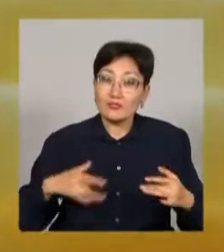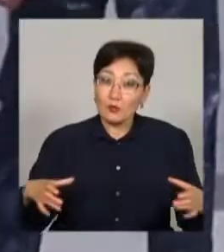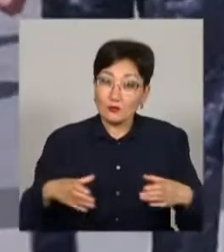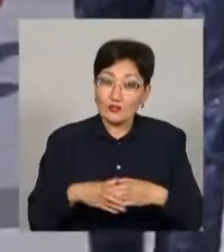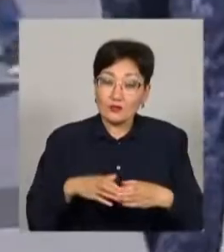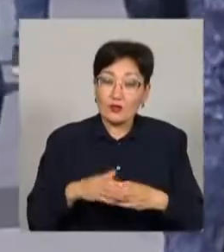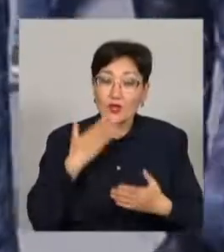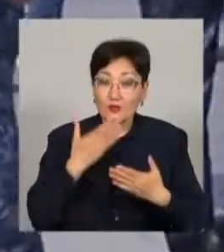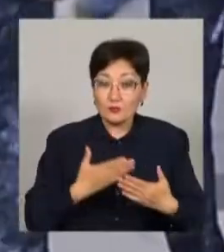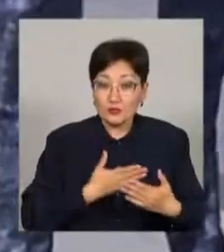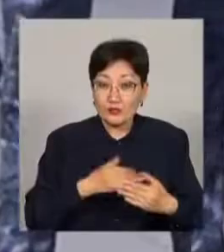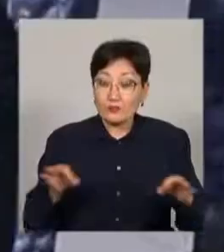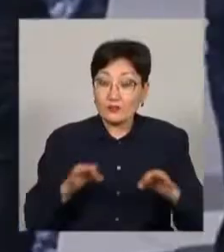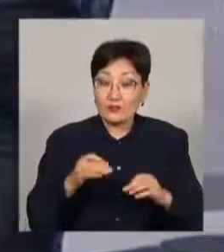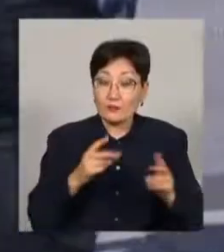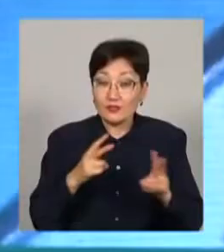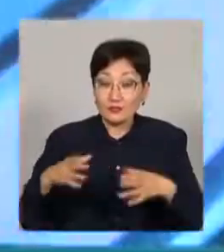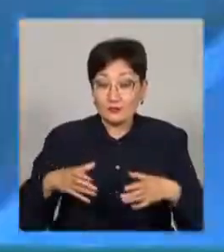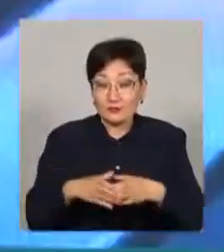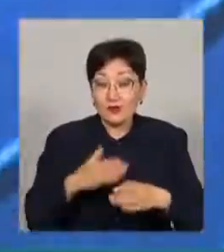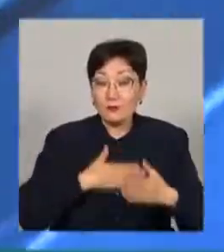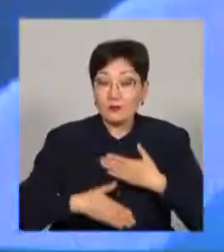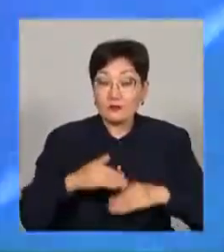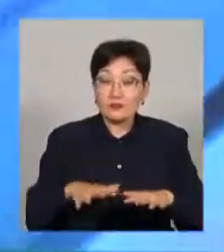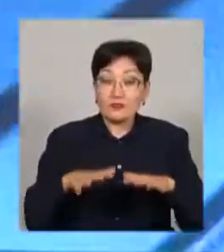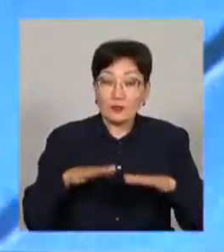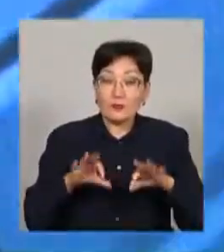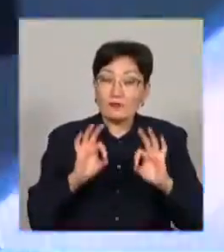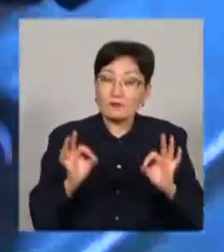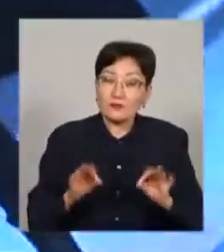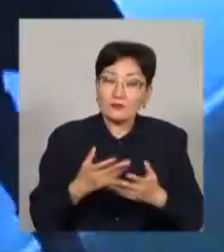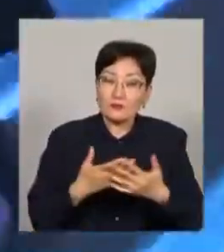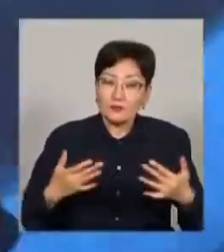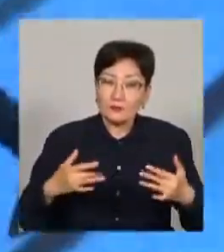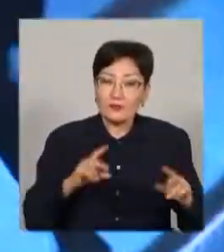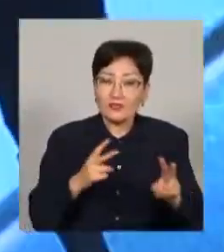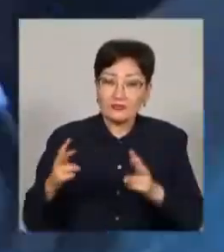исполнили излюбленные хиты. А танцевальные ансамбли порадовали зрителей фольклорными танцами.